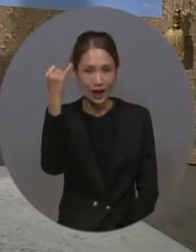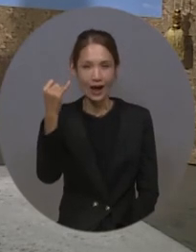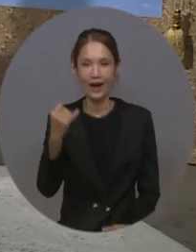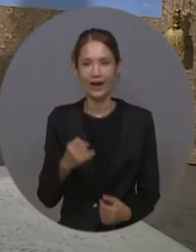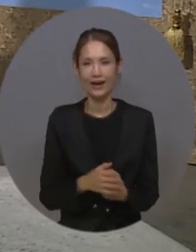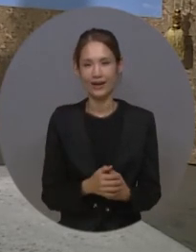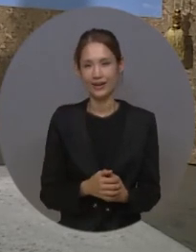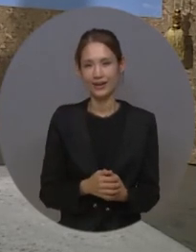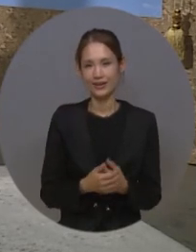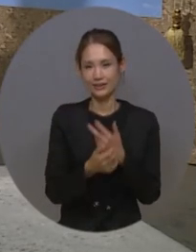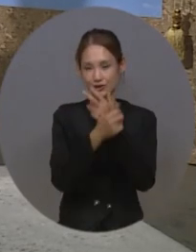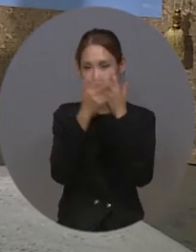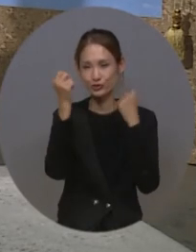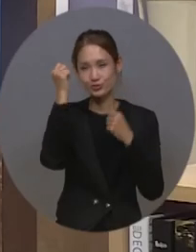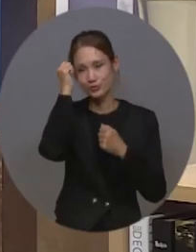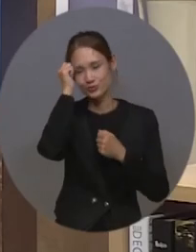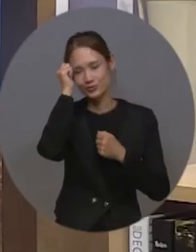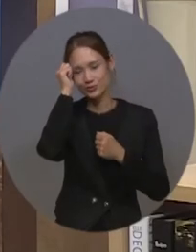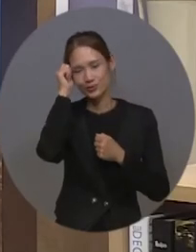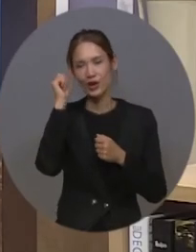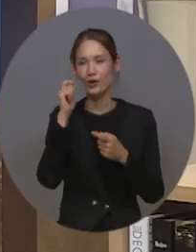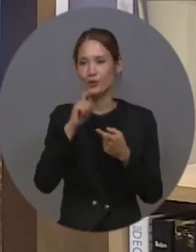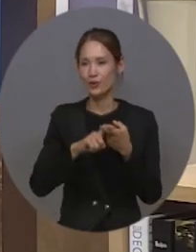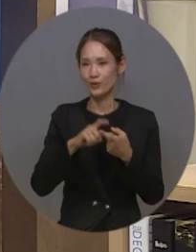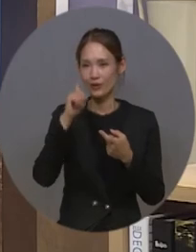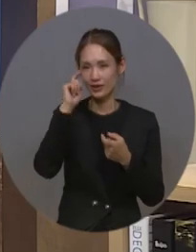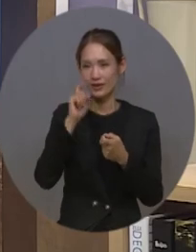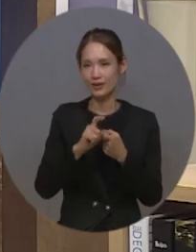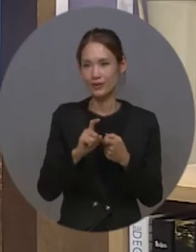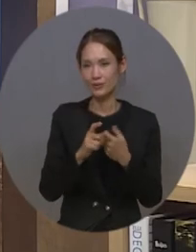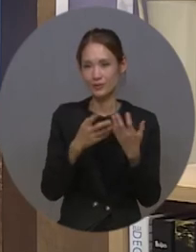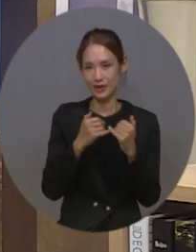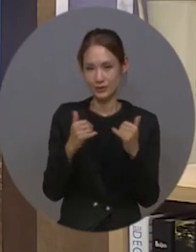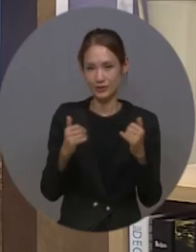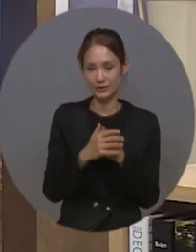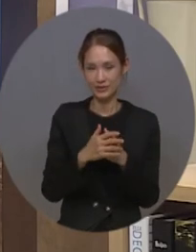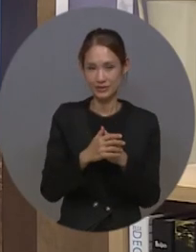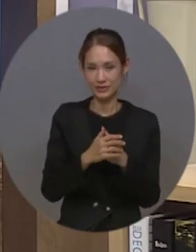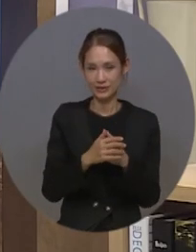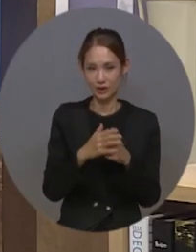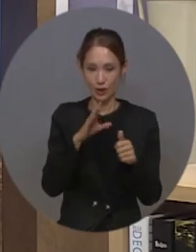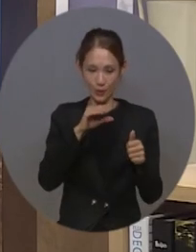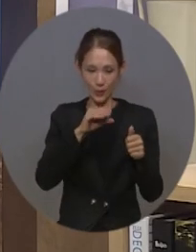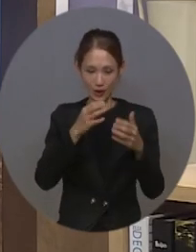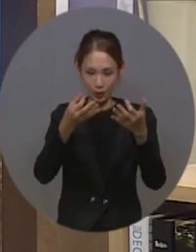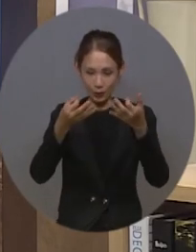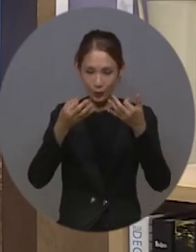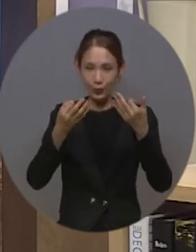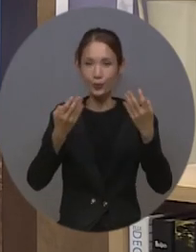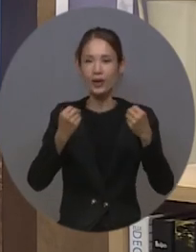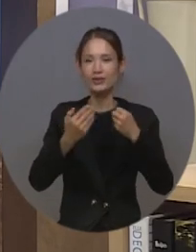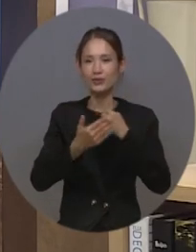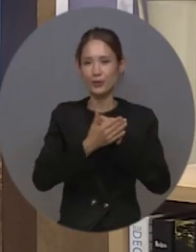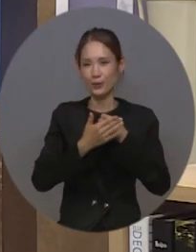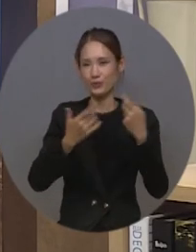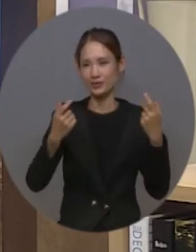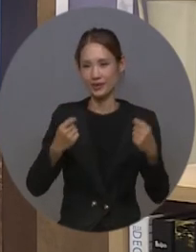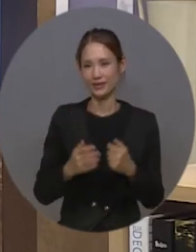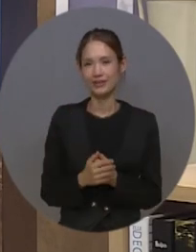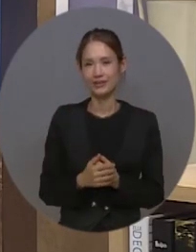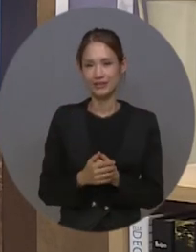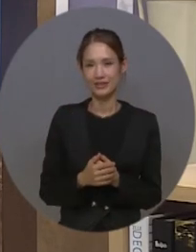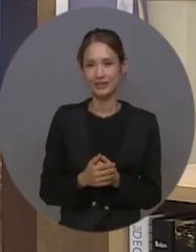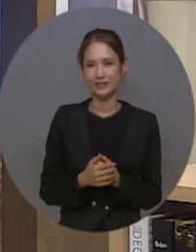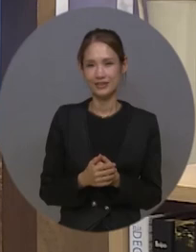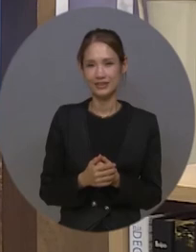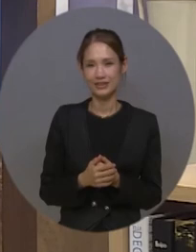이제 이 수면에 대해서 좀 고민이 많으셨던 분들이 네. 저희 지킴이 방송을 보시고 굉장히 네. 많은 도움이 되셨을 것 같습니다. 네,